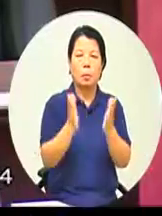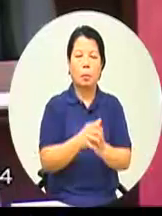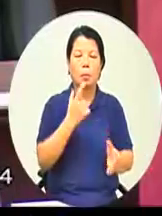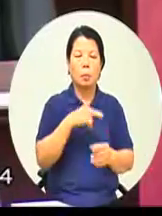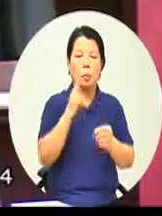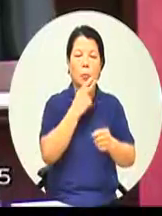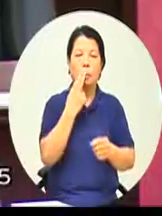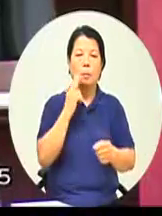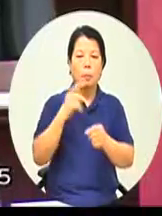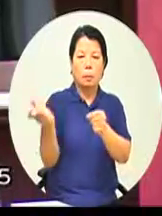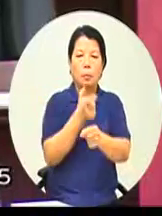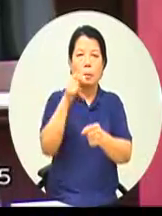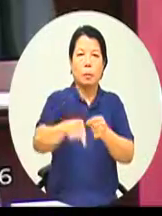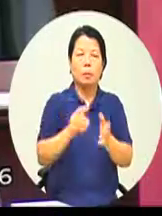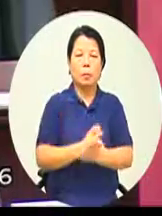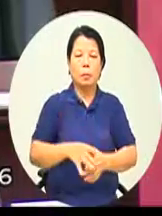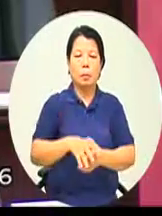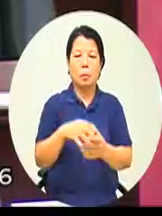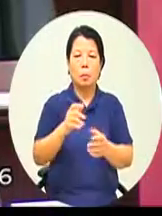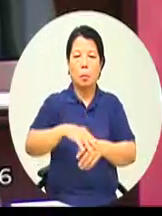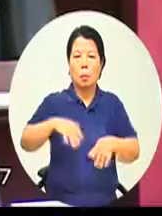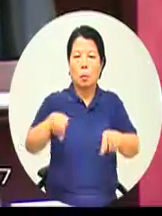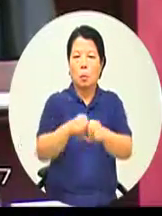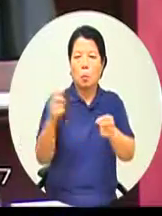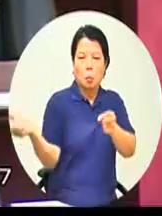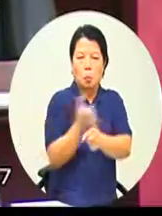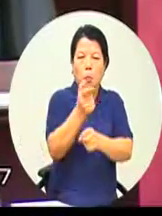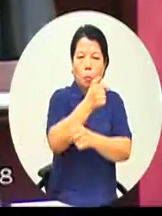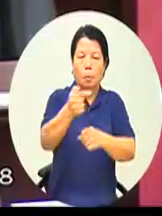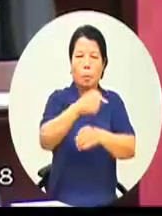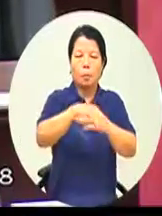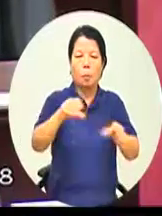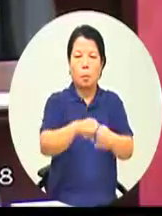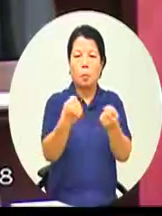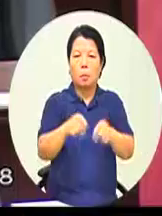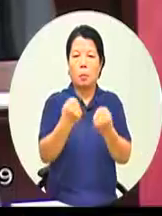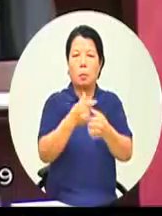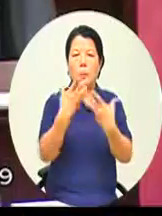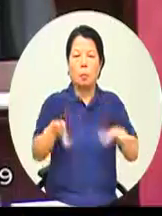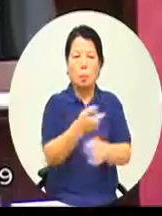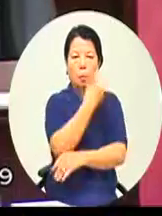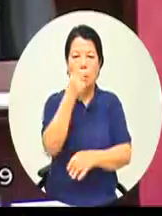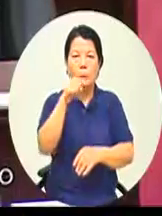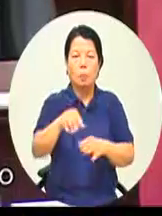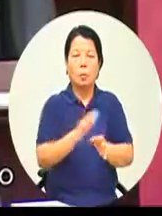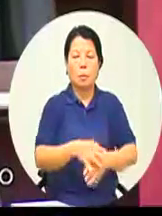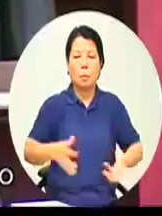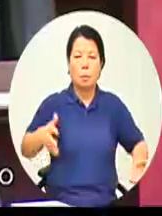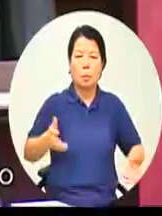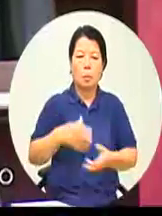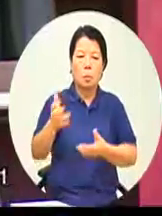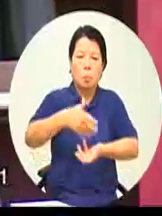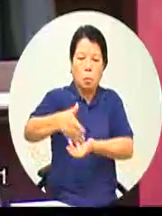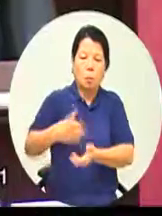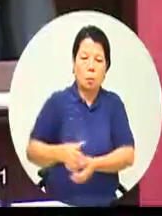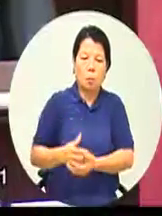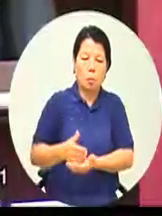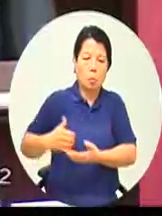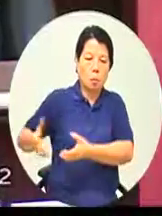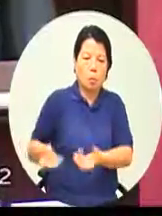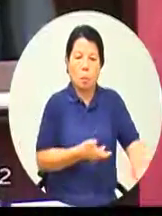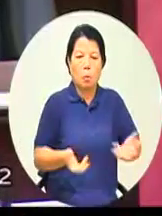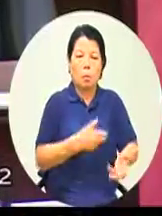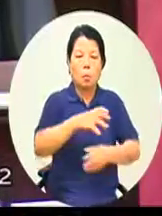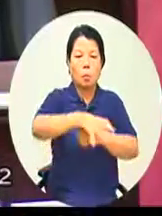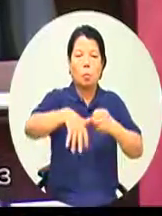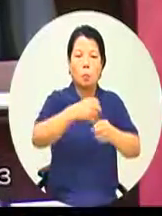的肆虐的状况非常的严重，所以我们有发现，我们在清运跟请环保局协助的部分